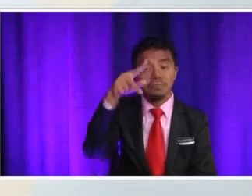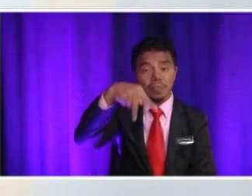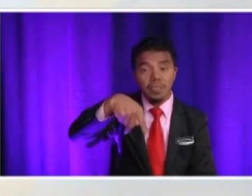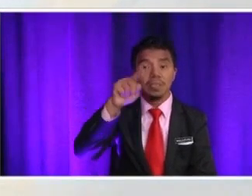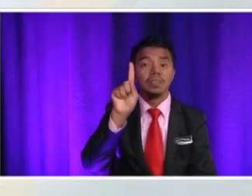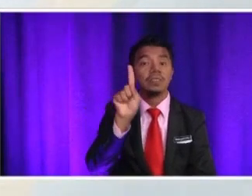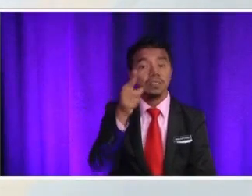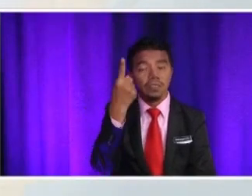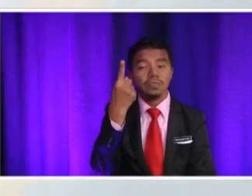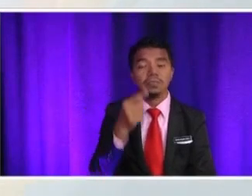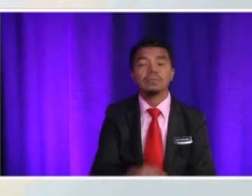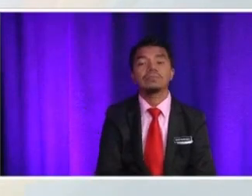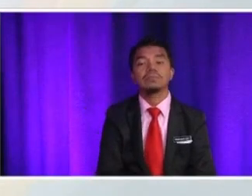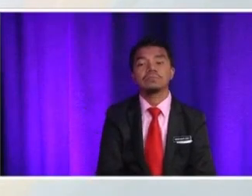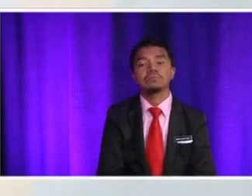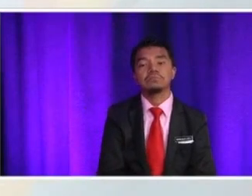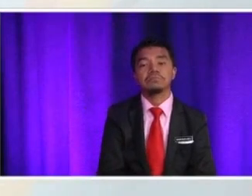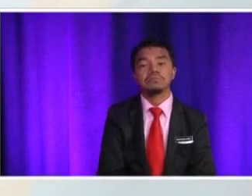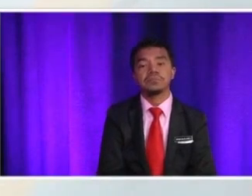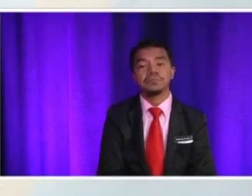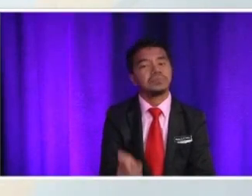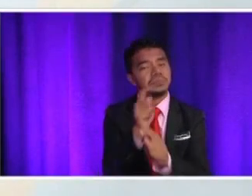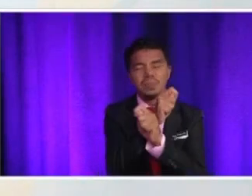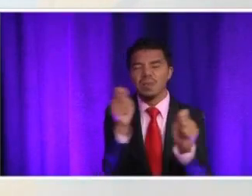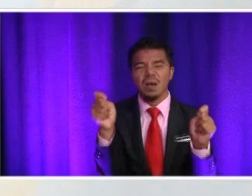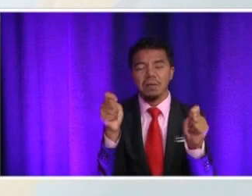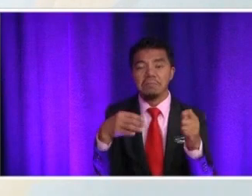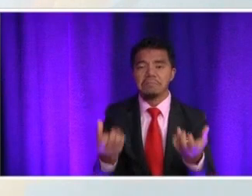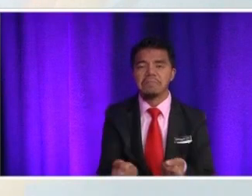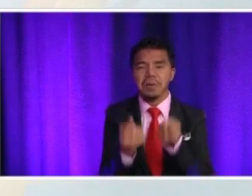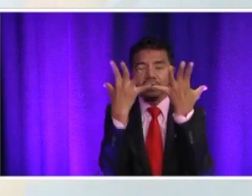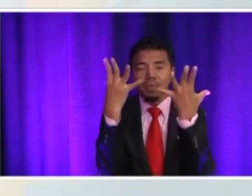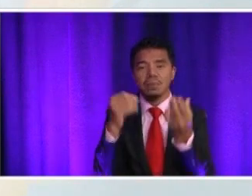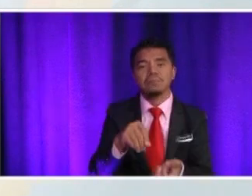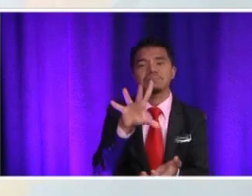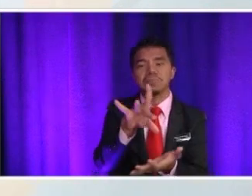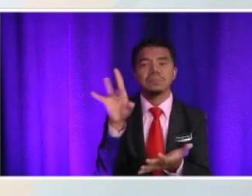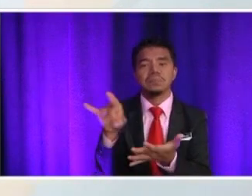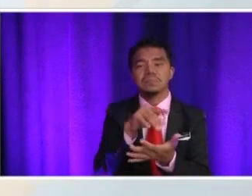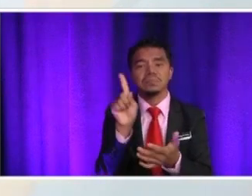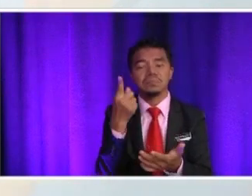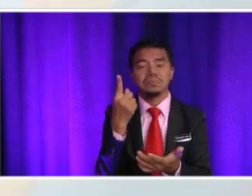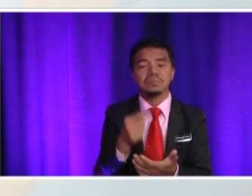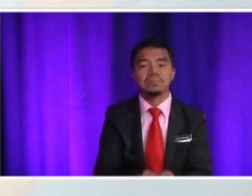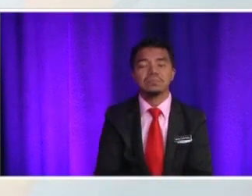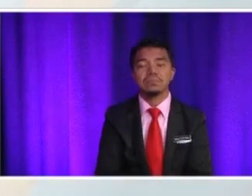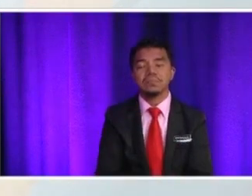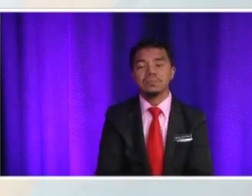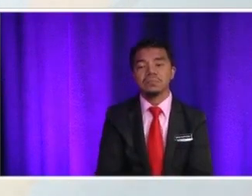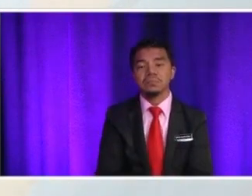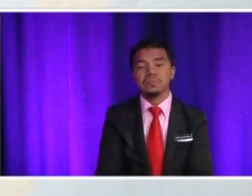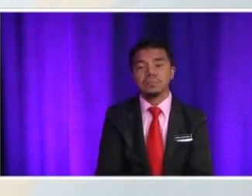dalam perniagaan. Jadi tidak mempunyai banyak pilihan. Jadi kita boleh sambunglah ayat kita. Maka pelanggan